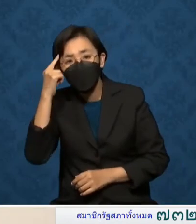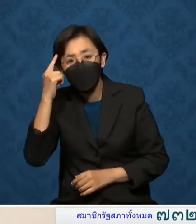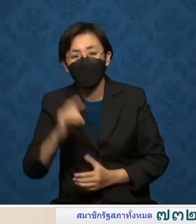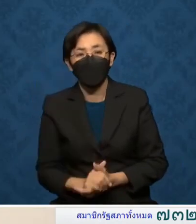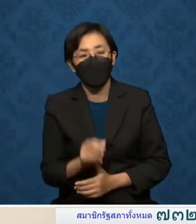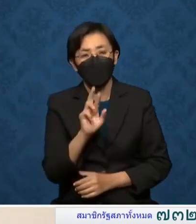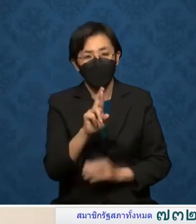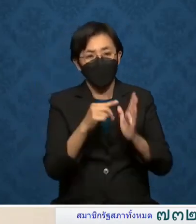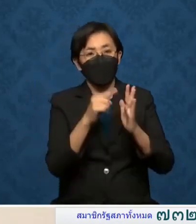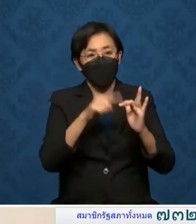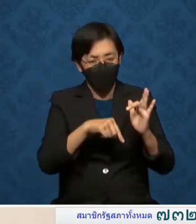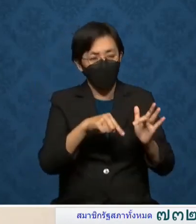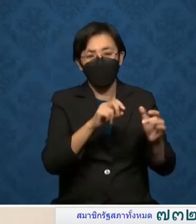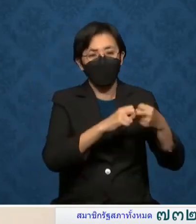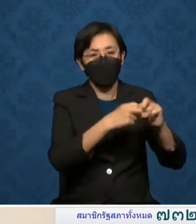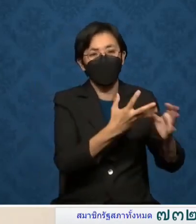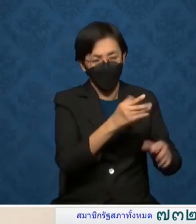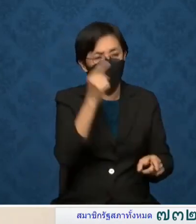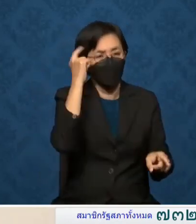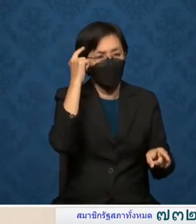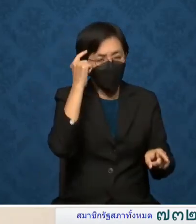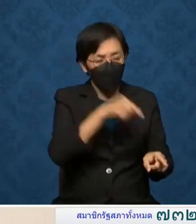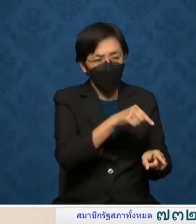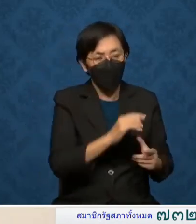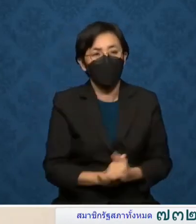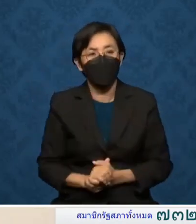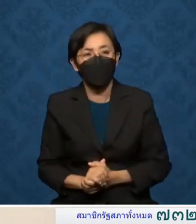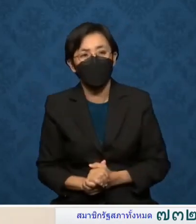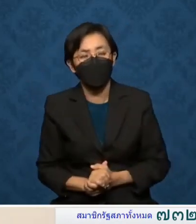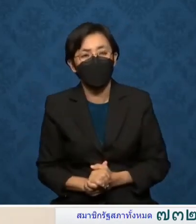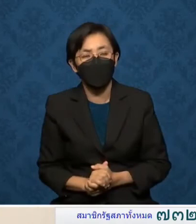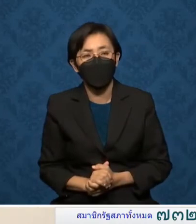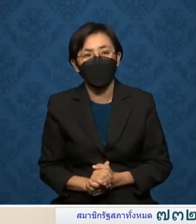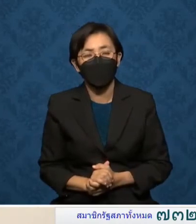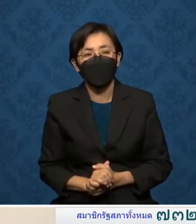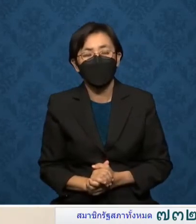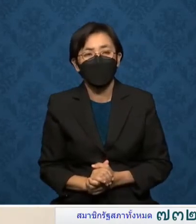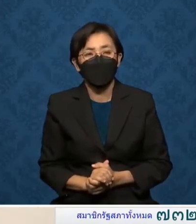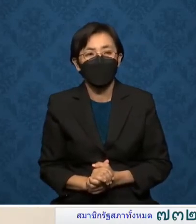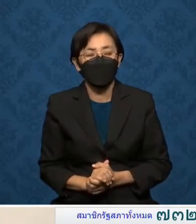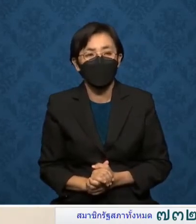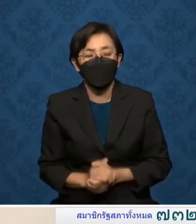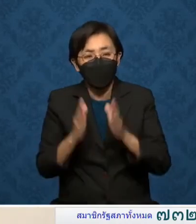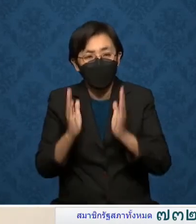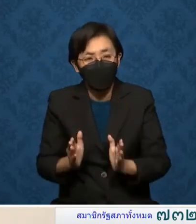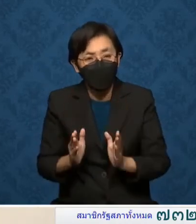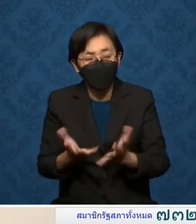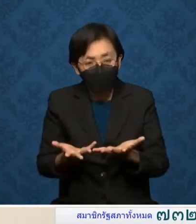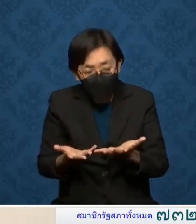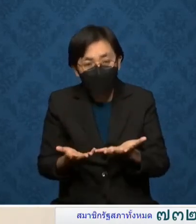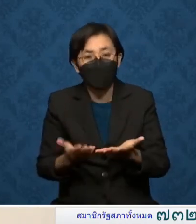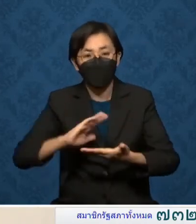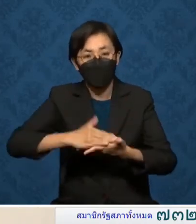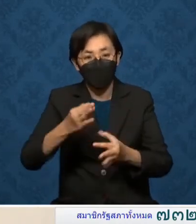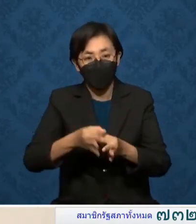ใช่ รู้มอย allคควรรู้ มีถึงค้ครรู้มีถึงว่าคือคนที่ให้เปิดปนชี